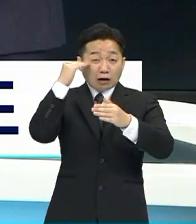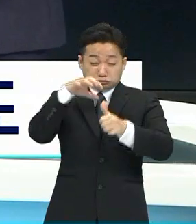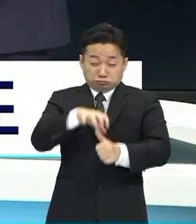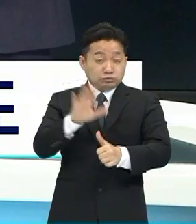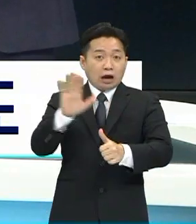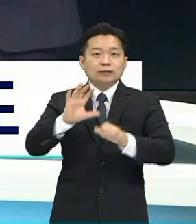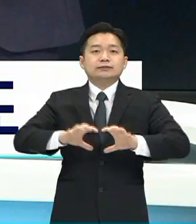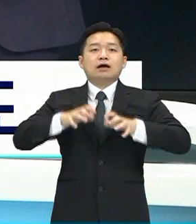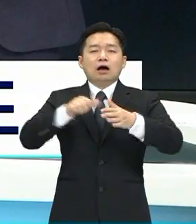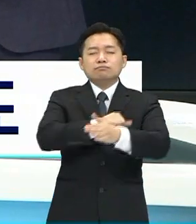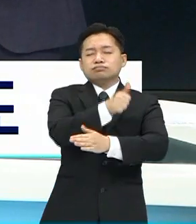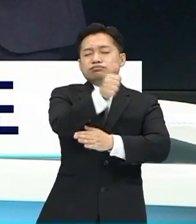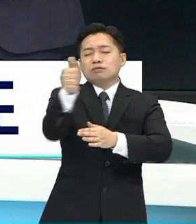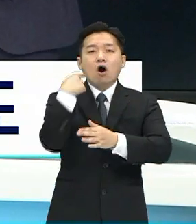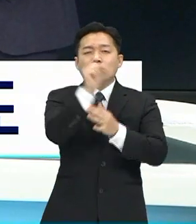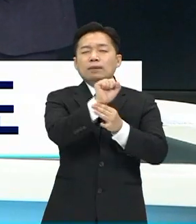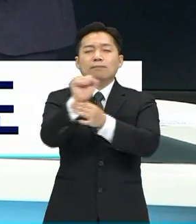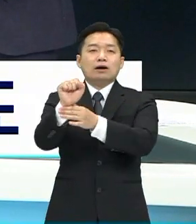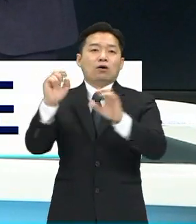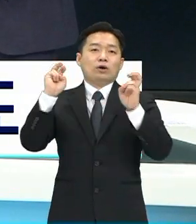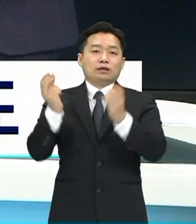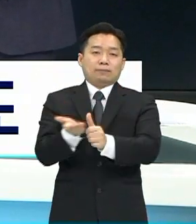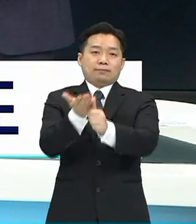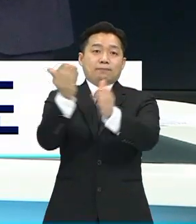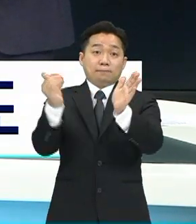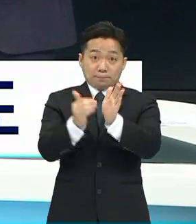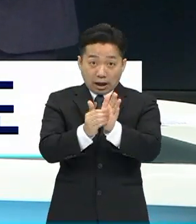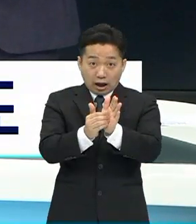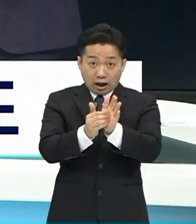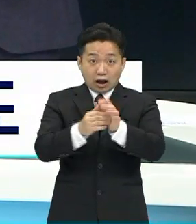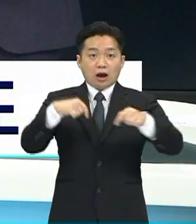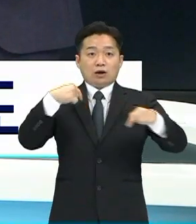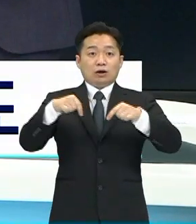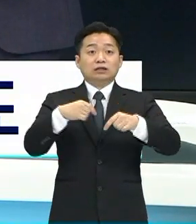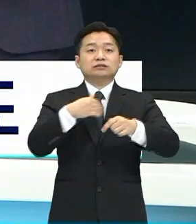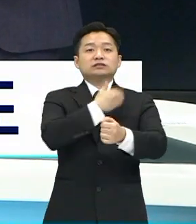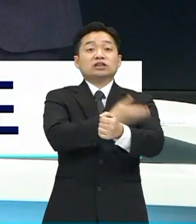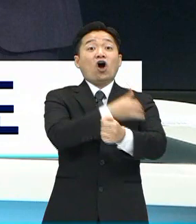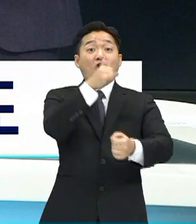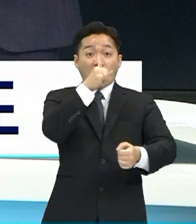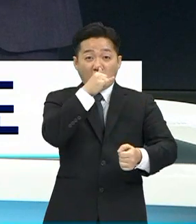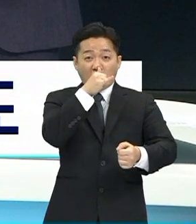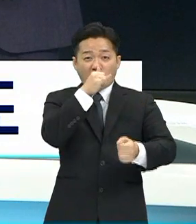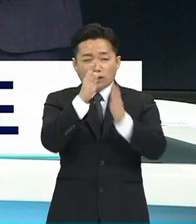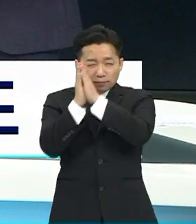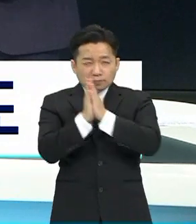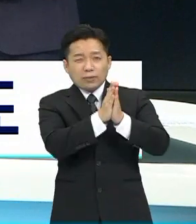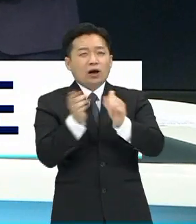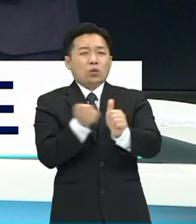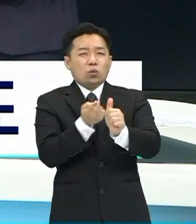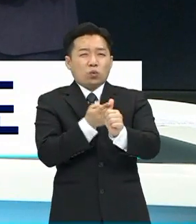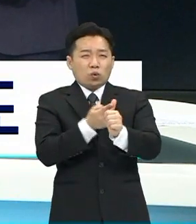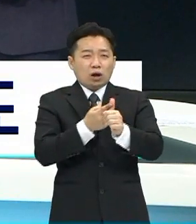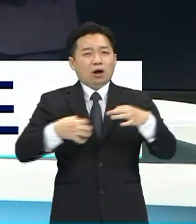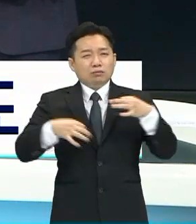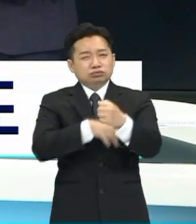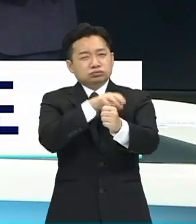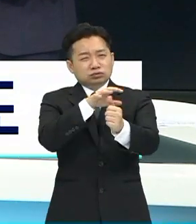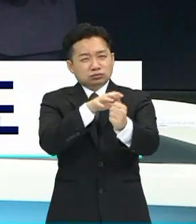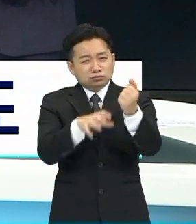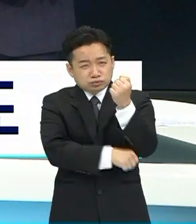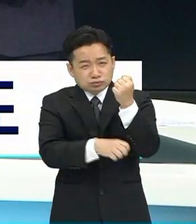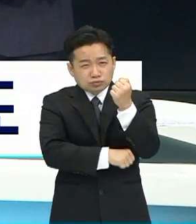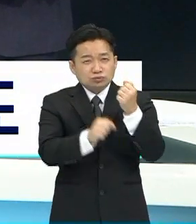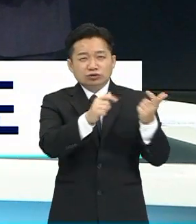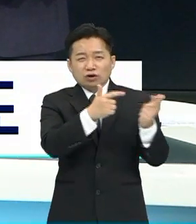세계에서도 내로라 하는 회사로 키워냈습니다. 그런데 이런 경영자로서의 능력 뒤로 비자금, 로비, 승계 등등을 놓고는 또 많은